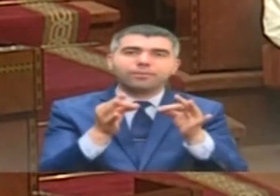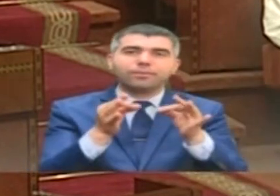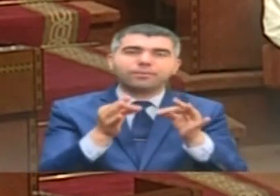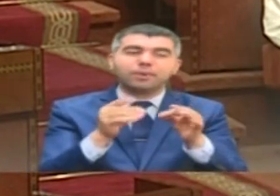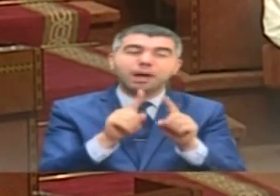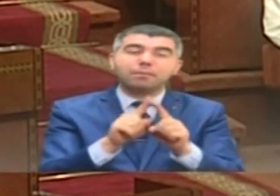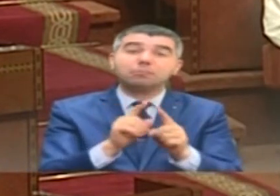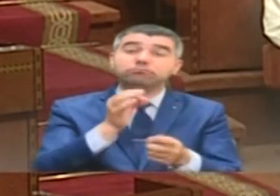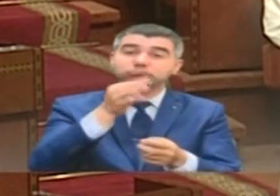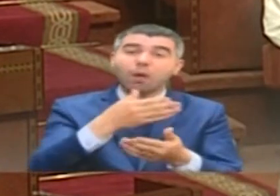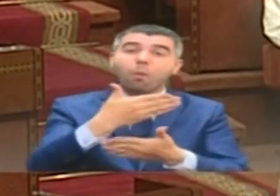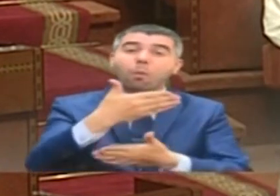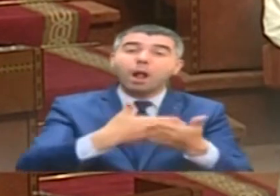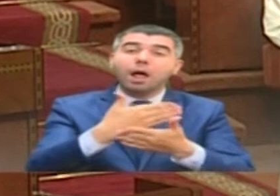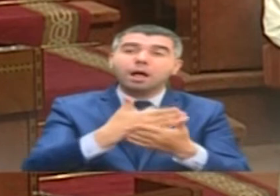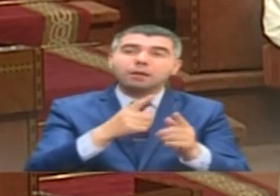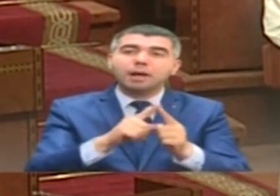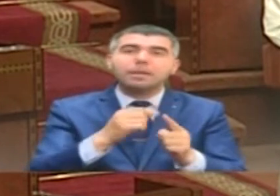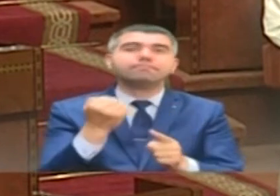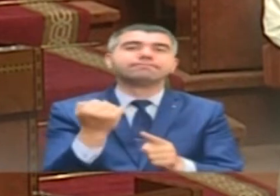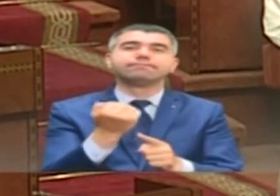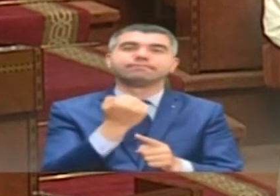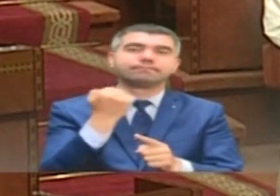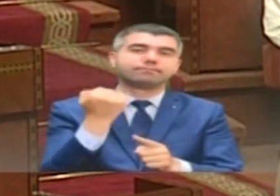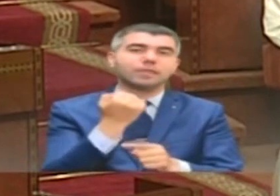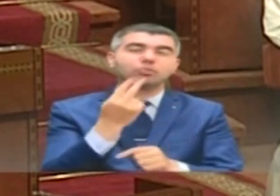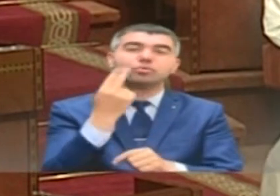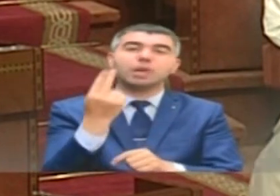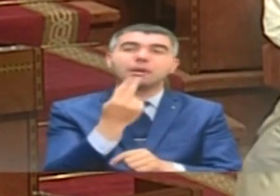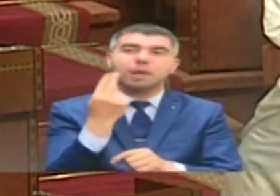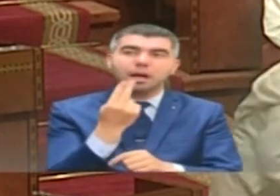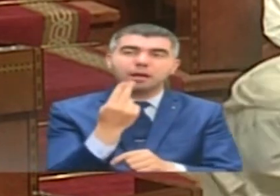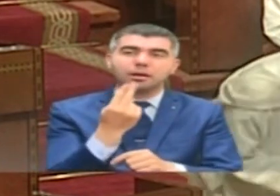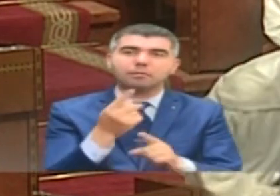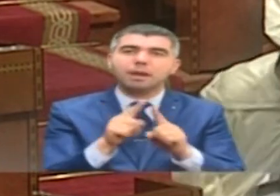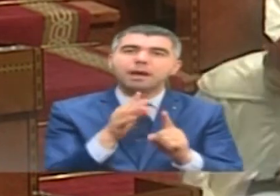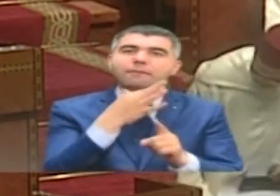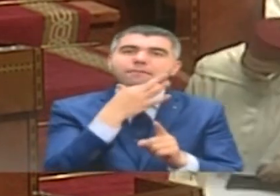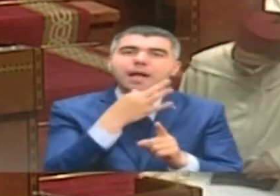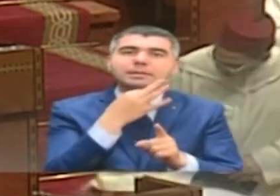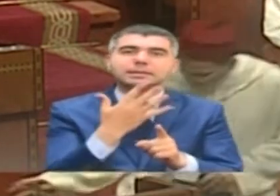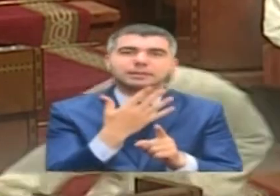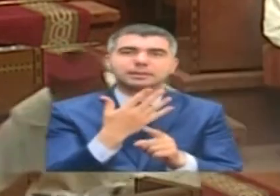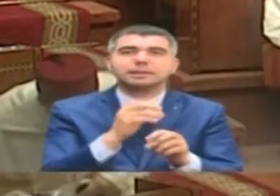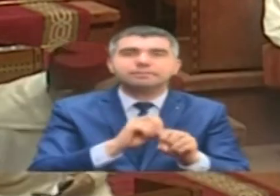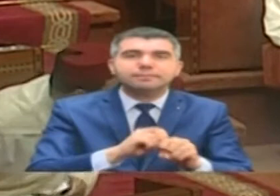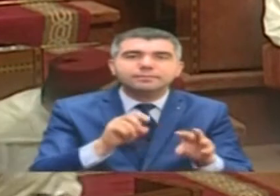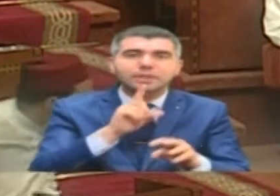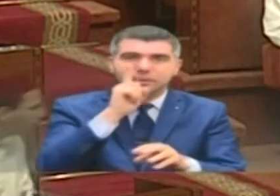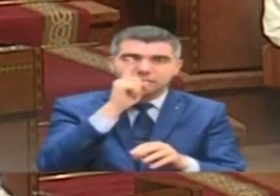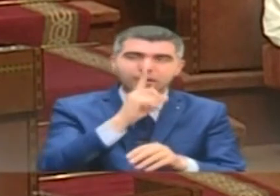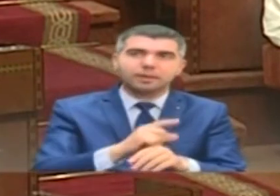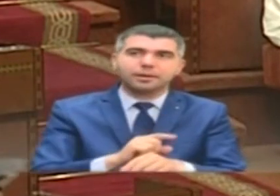اعتبار انه عرقلت التسجيل في واحد المجموعه من الجامعات، في الوقت اللي بغينا نسهلوا الماموريه ديال التغطيه الصحيه. توتفاسو